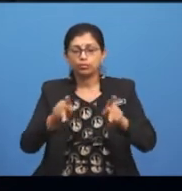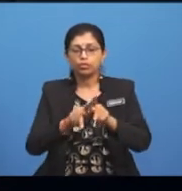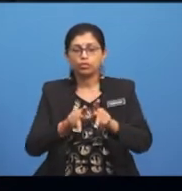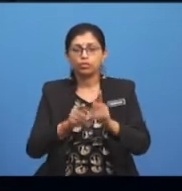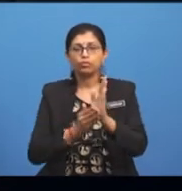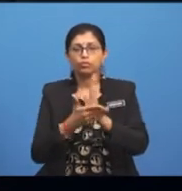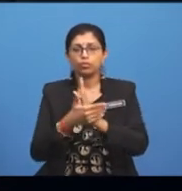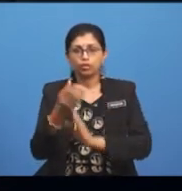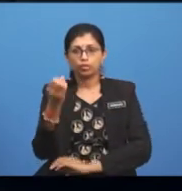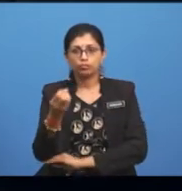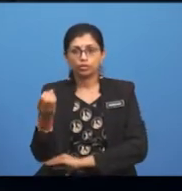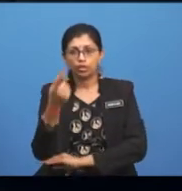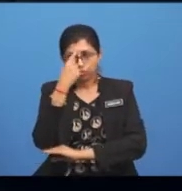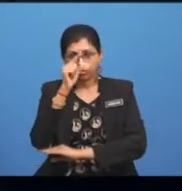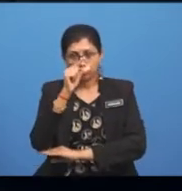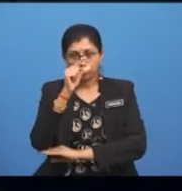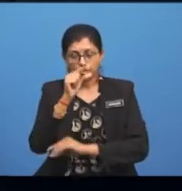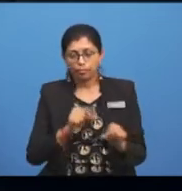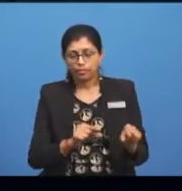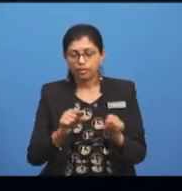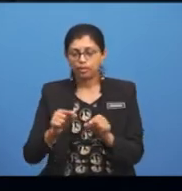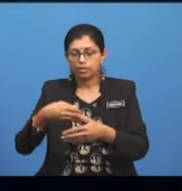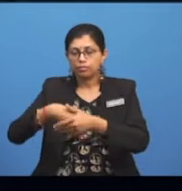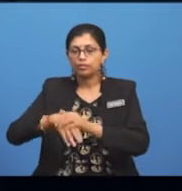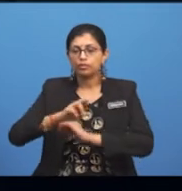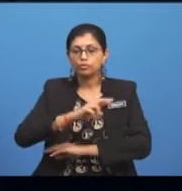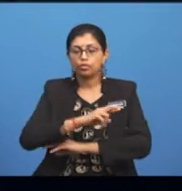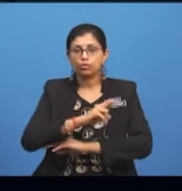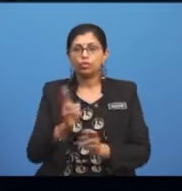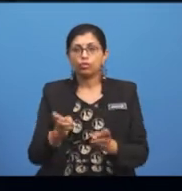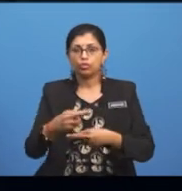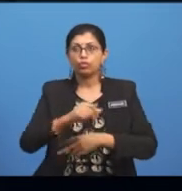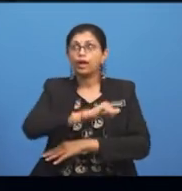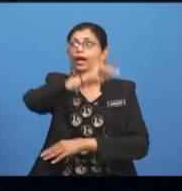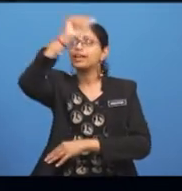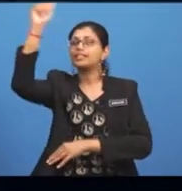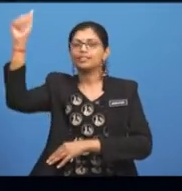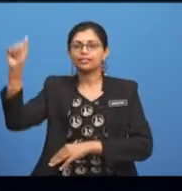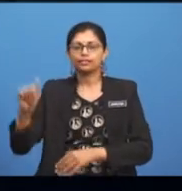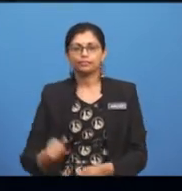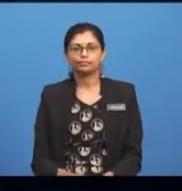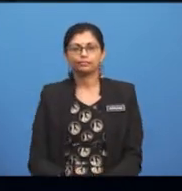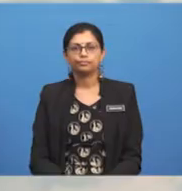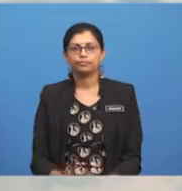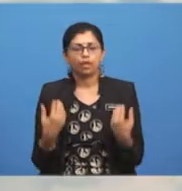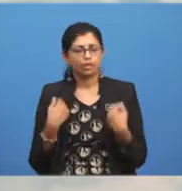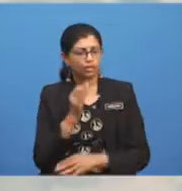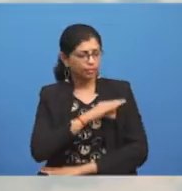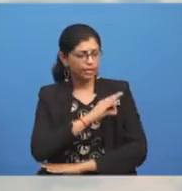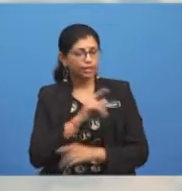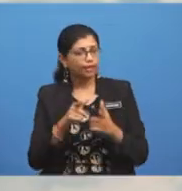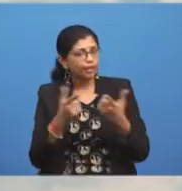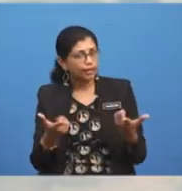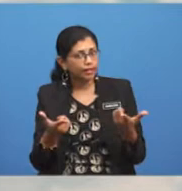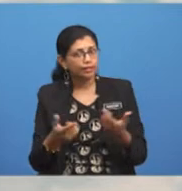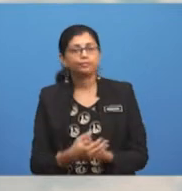objek untuk bergerak dan memasuki ruang angkasa. Hal laju lepas juga mempunyai beberapa kebaikan.